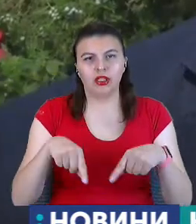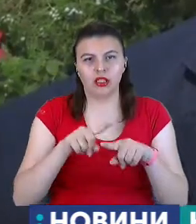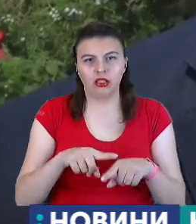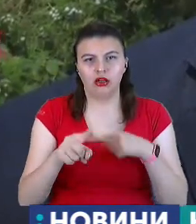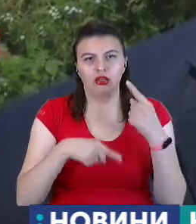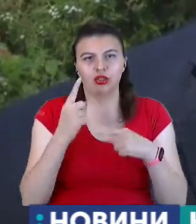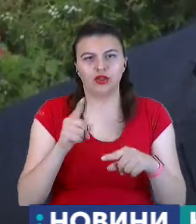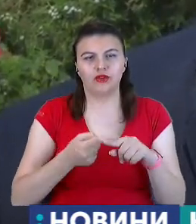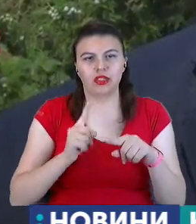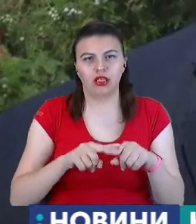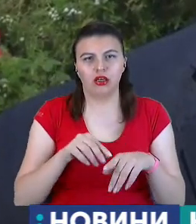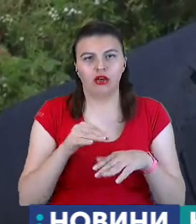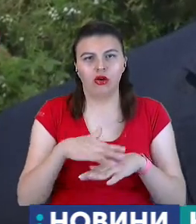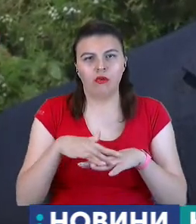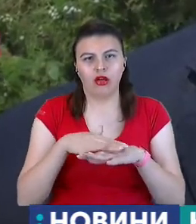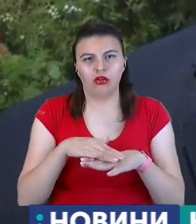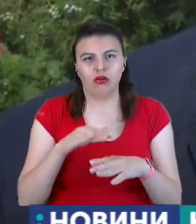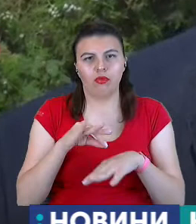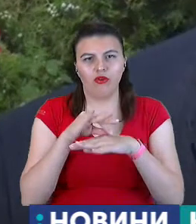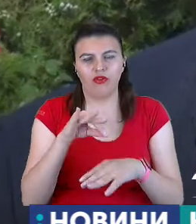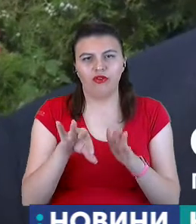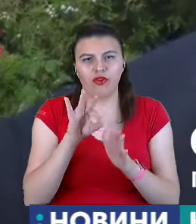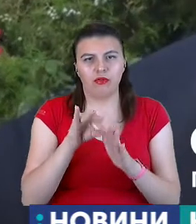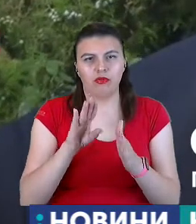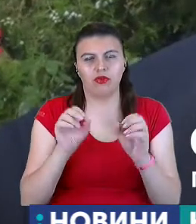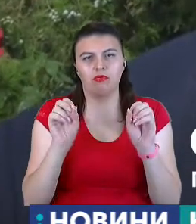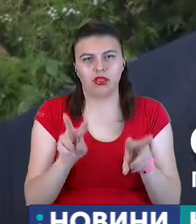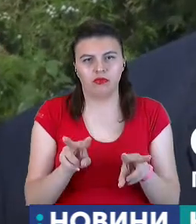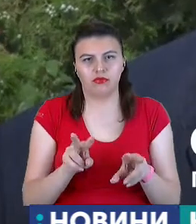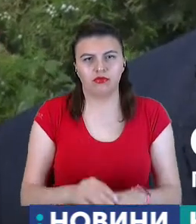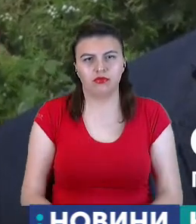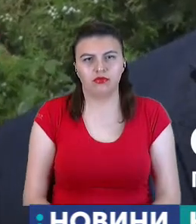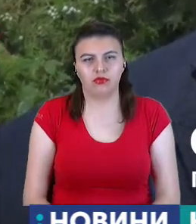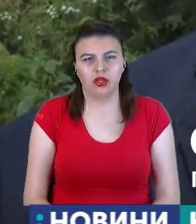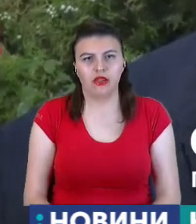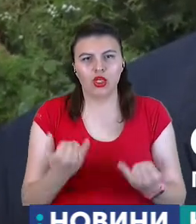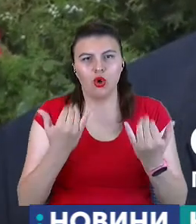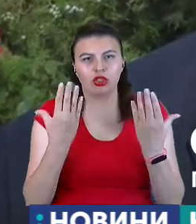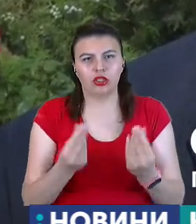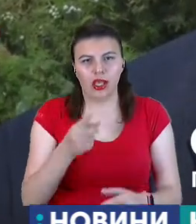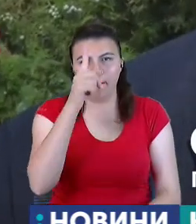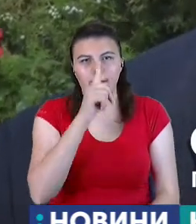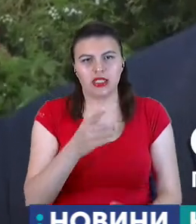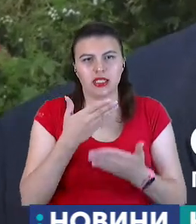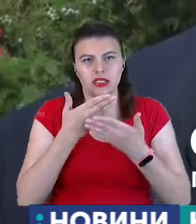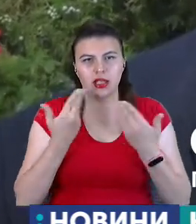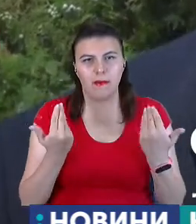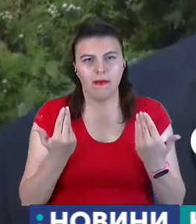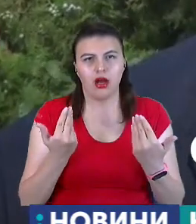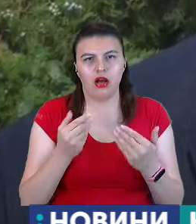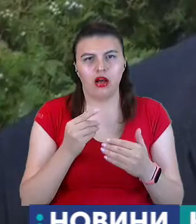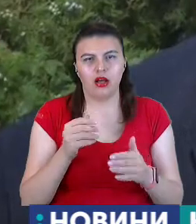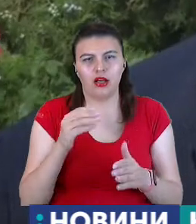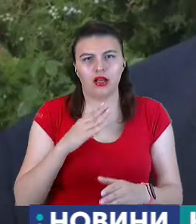громадах проводити вибори небезпечно. Так, в нас на сьогоднішній день місяць нема